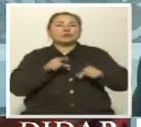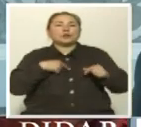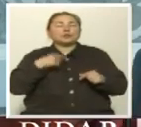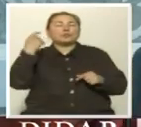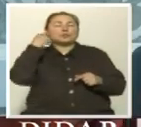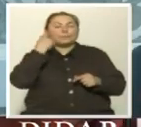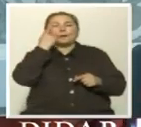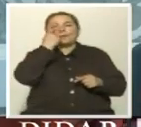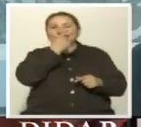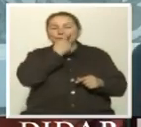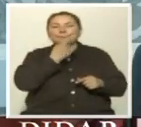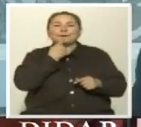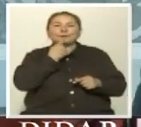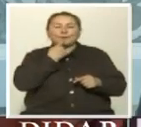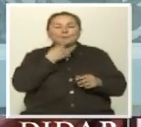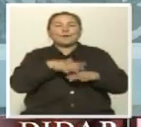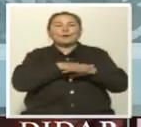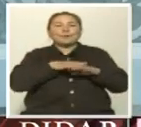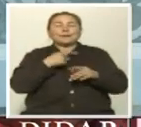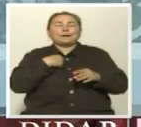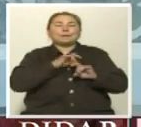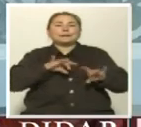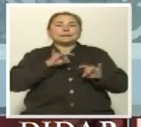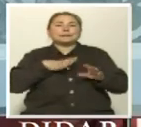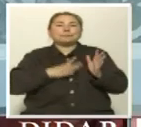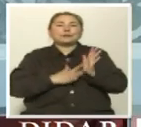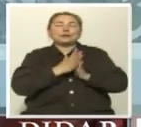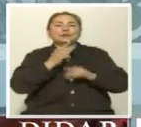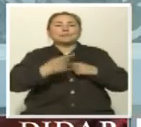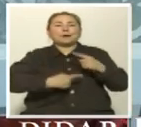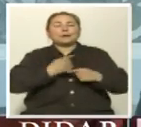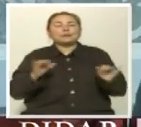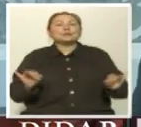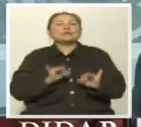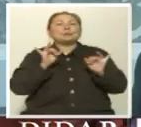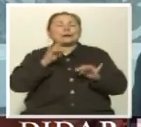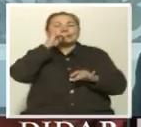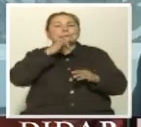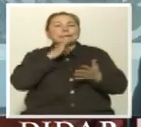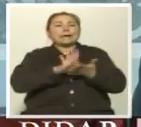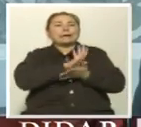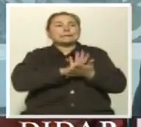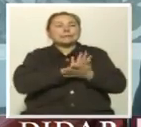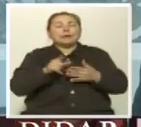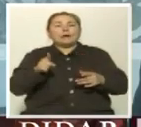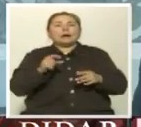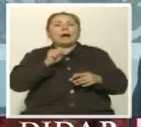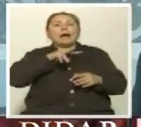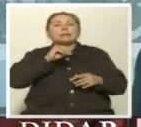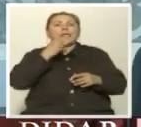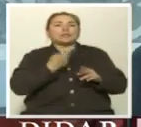глазами языком народа и Наша задача рассказать подрастающему поколению историю казахской газеты основанные